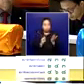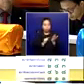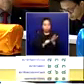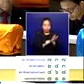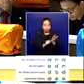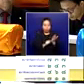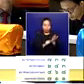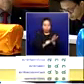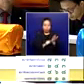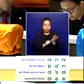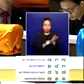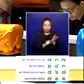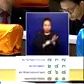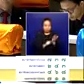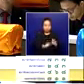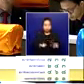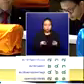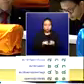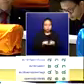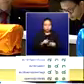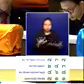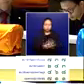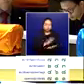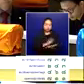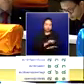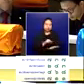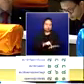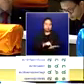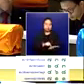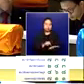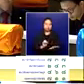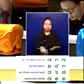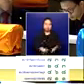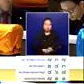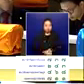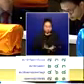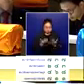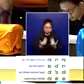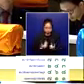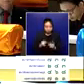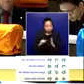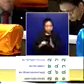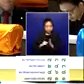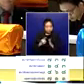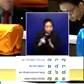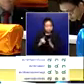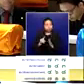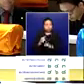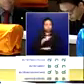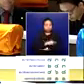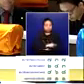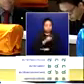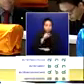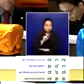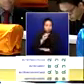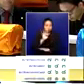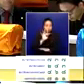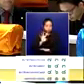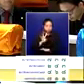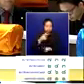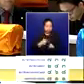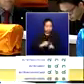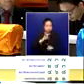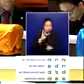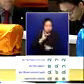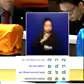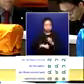ก็เป็นเพียงเหมือนเศษกระดาษเท่านั้นค่ะนับตั้งแต่ย่ำรุ่งของวันที่24มิถุนาย